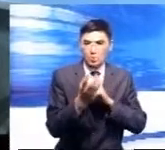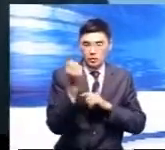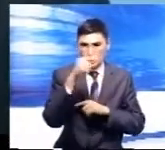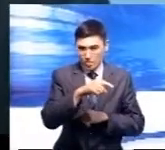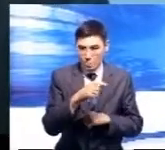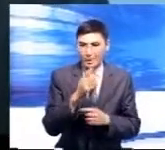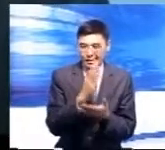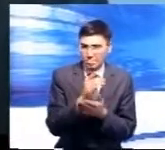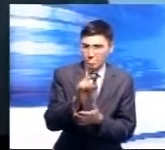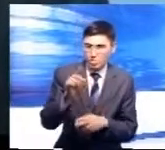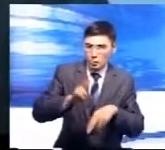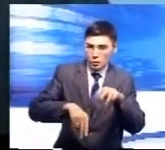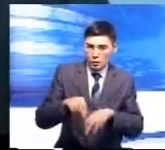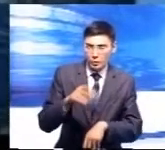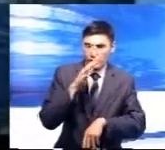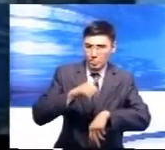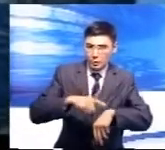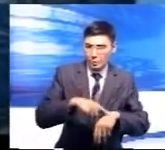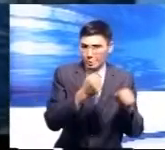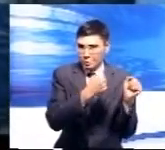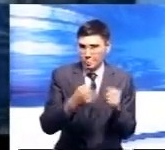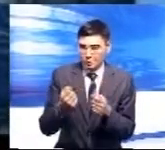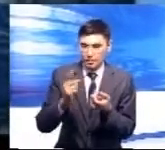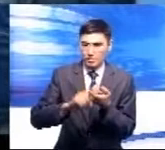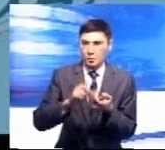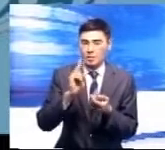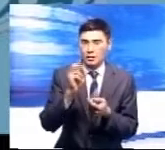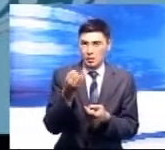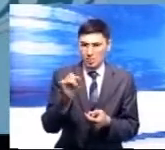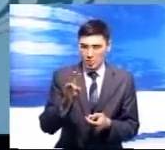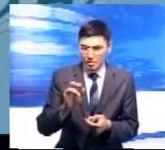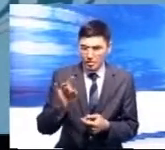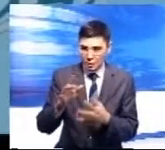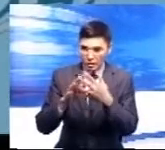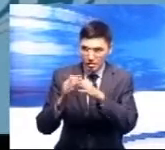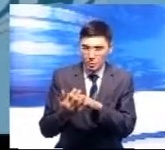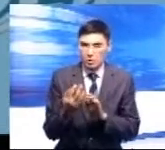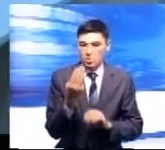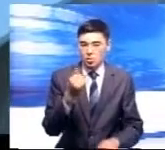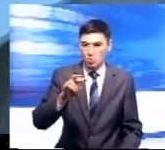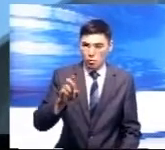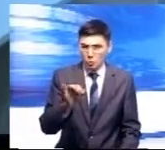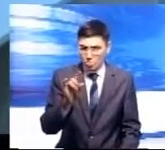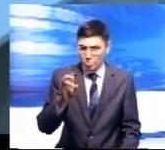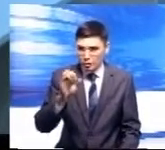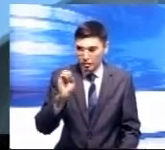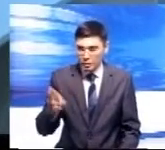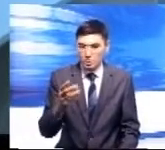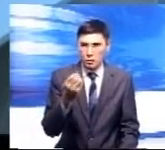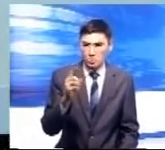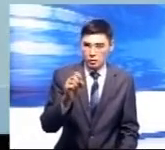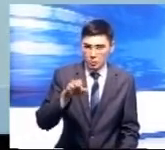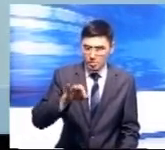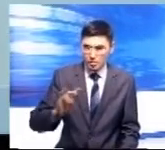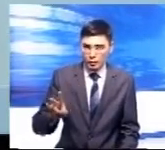вопросы отставания от графика строительства водопроводных сетей в селе Кайнар, Шульбинске и в районе Затон. Члены комиссии лично проехали